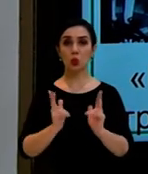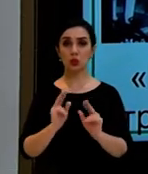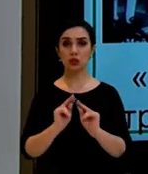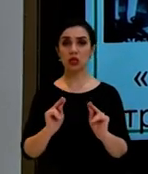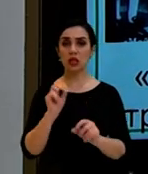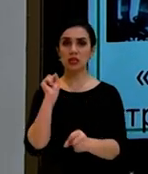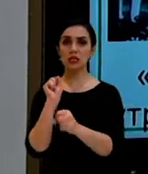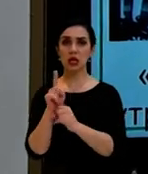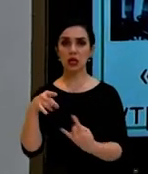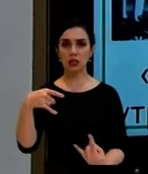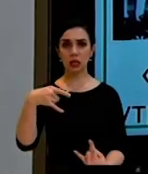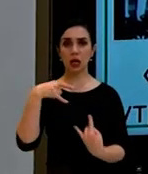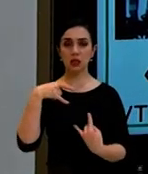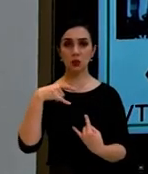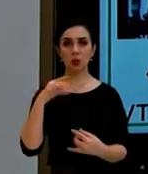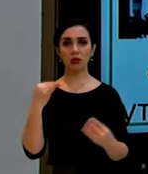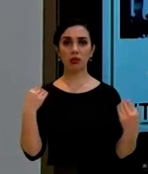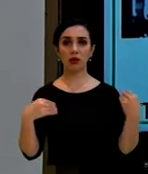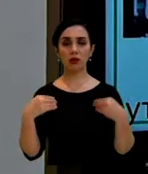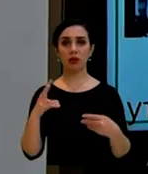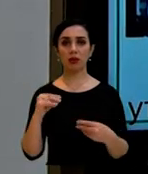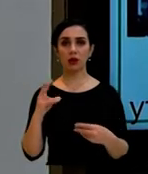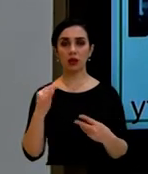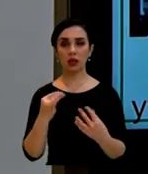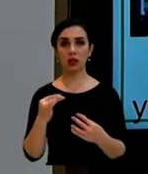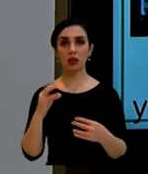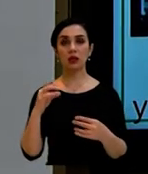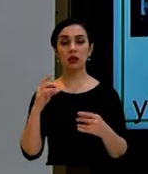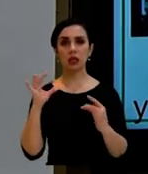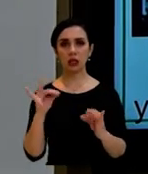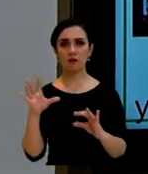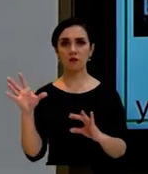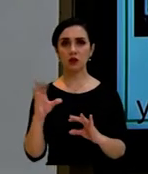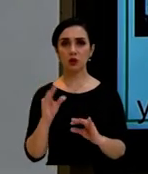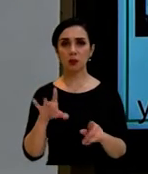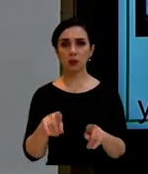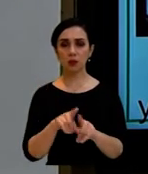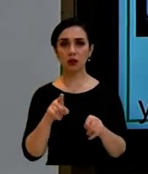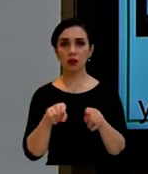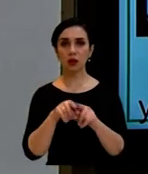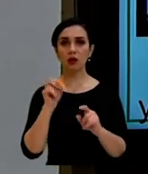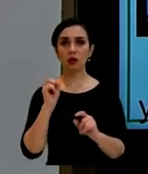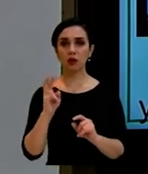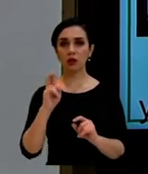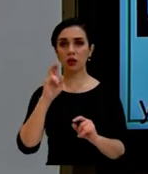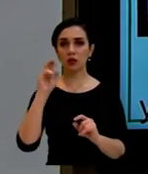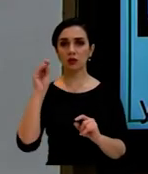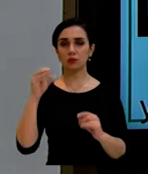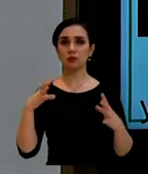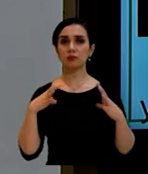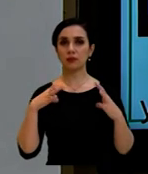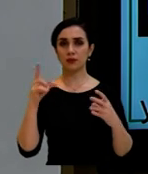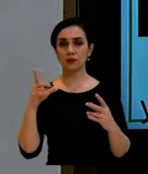заказал костюмы одел лакеев в ливрее и все должно быть таким как у аристократов